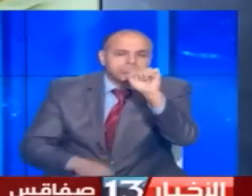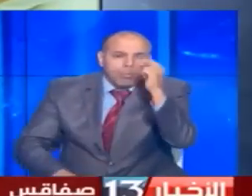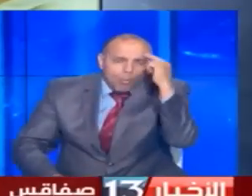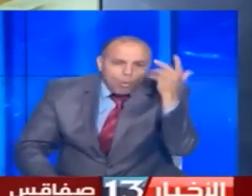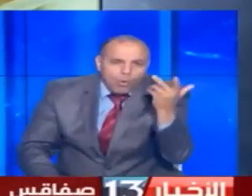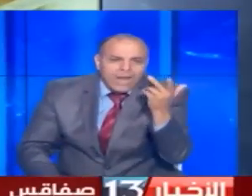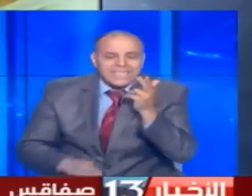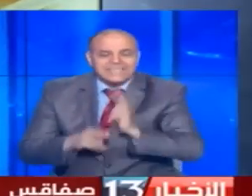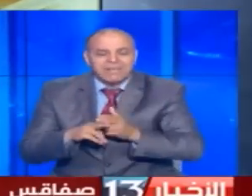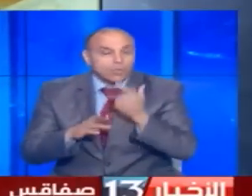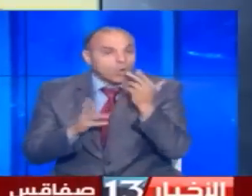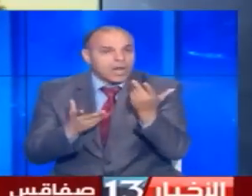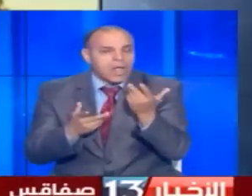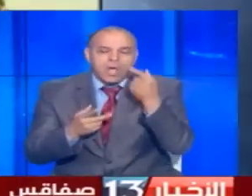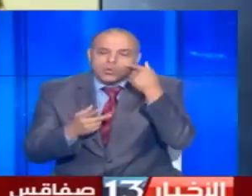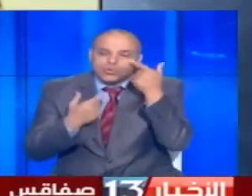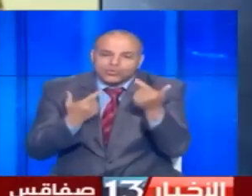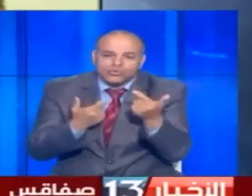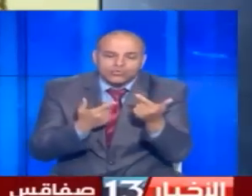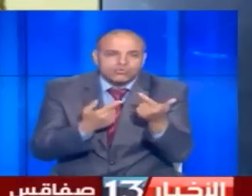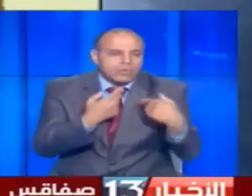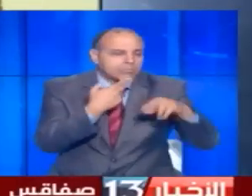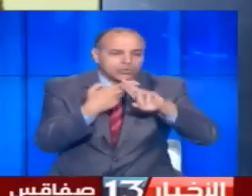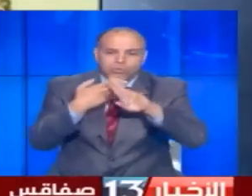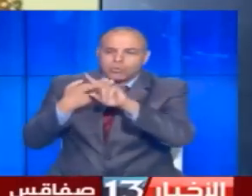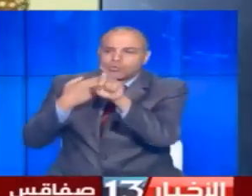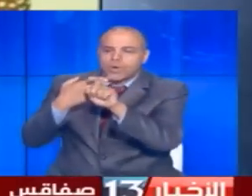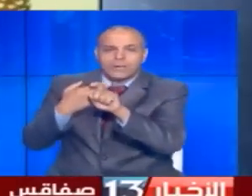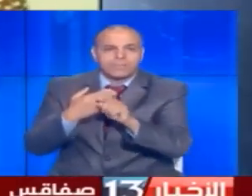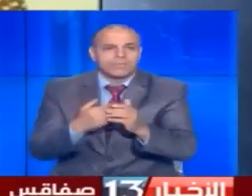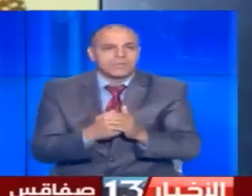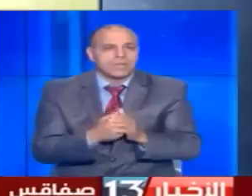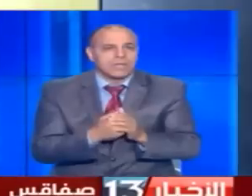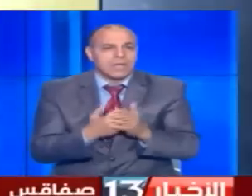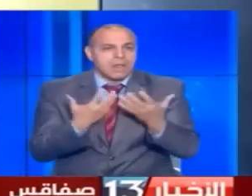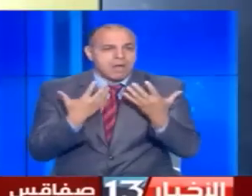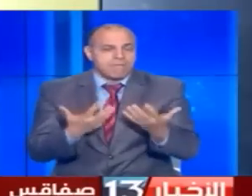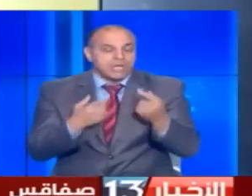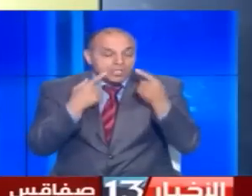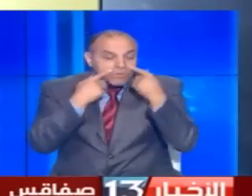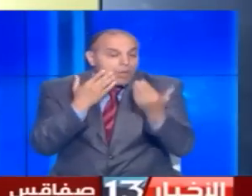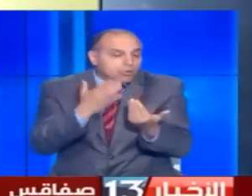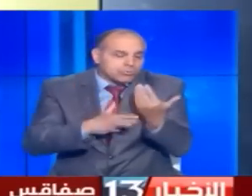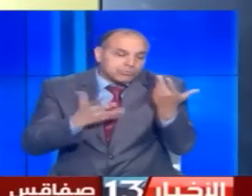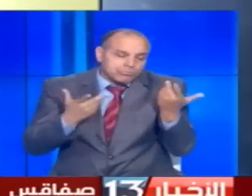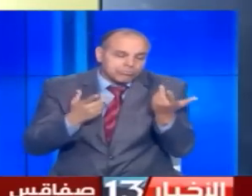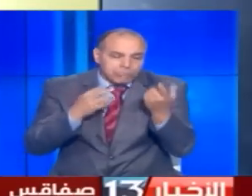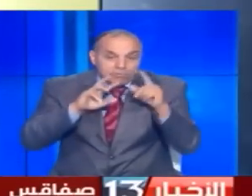أعمال صفاقس، ليحصل على إجابات. خم نحب نحل بروجي، نحب نشوف شهم ما فهميش،